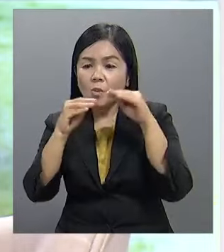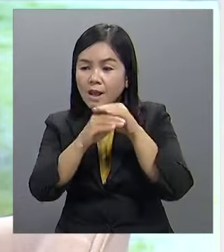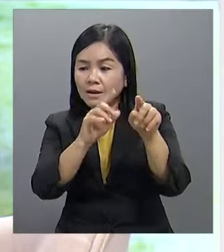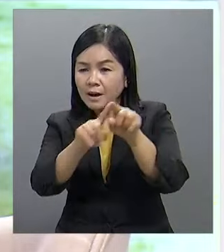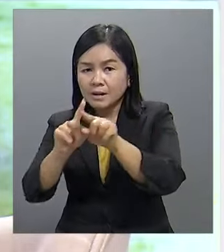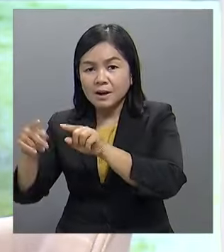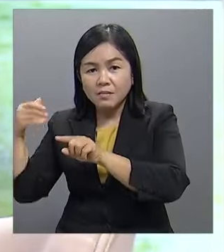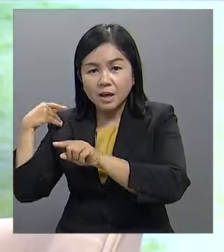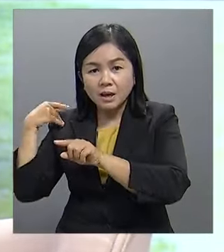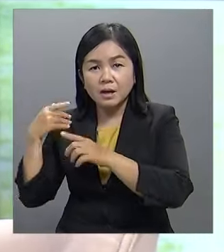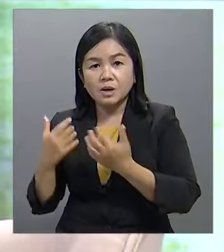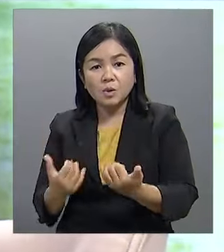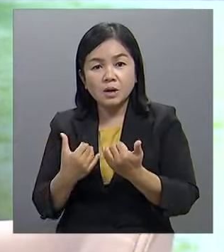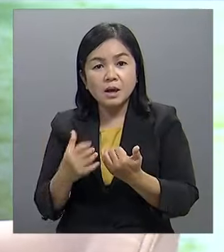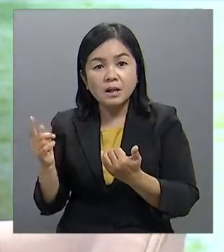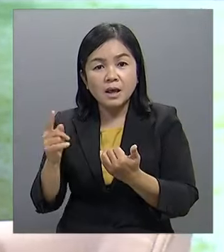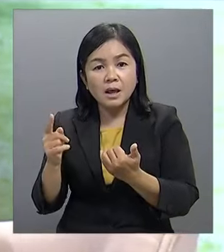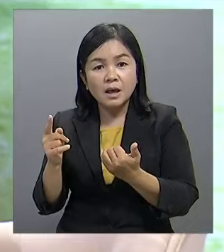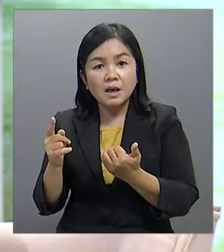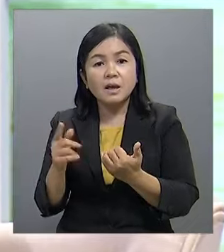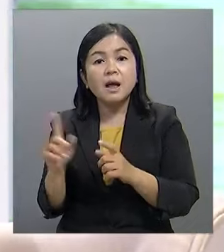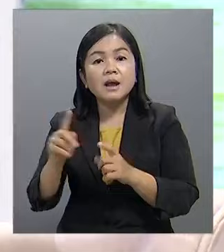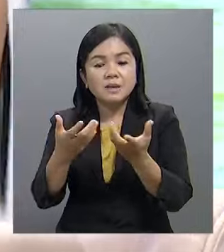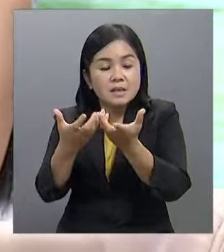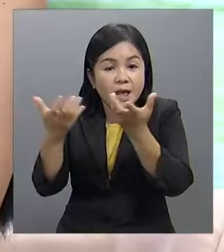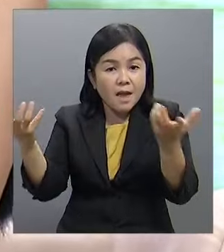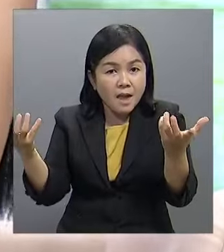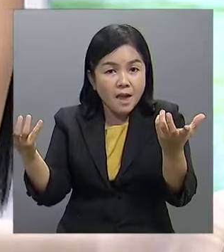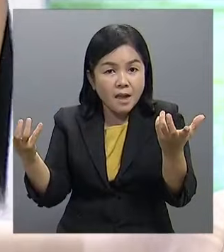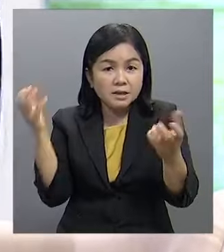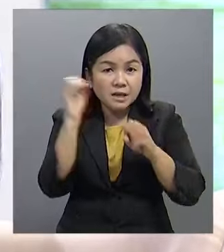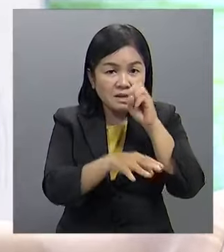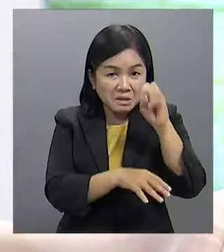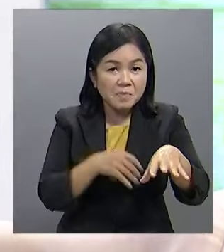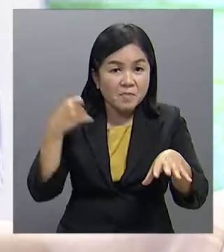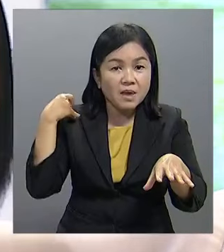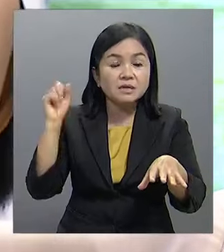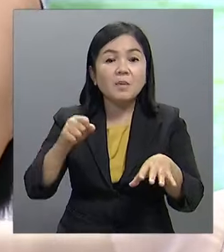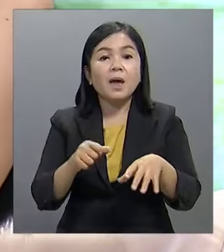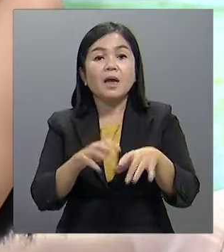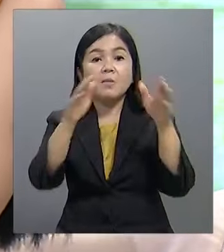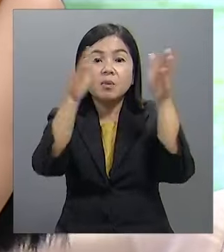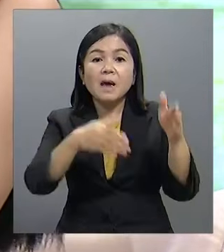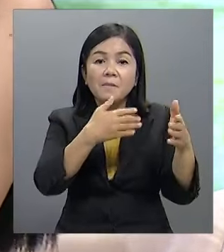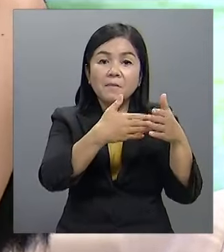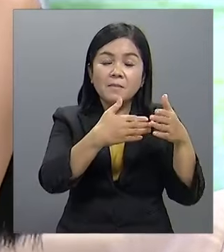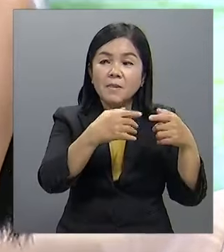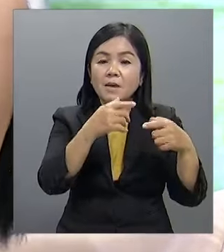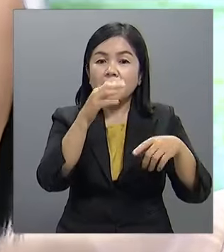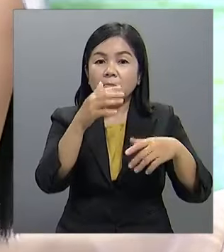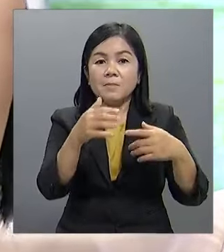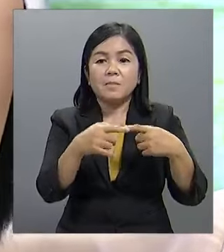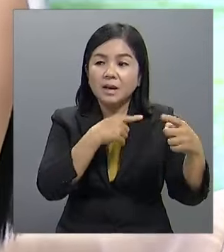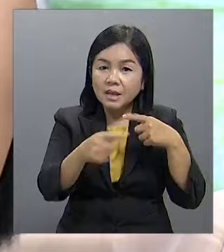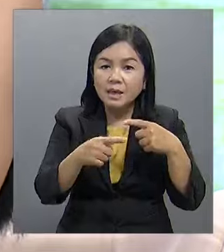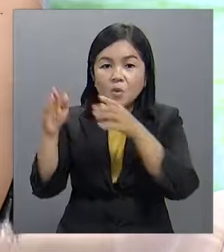เป้พี่ต๊อปเขาจะมีพื้นที่สำหรับการแยกขยะพวกนี้โดยเฉพาะเลยพวกกองลังพวกขวดน้ำนะคะแล้วก็คนที่ได้ประโยชน์รัก